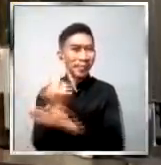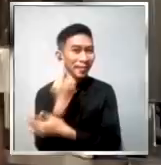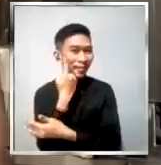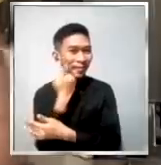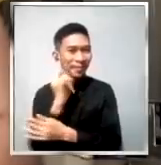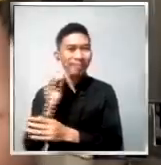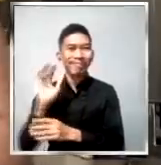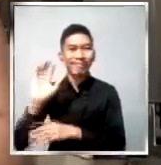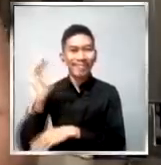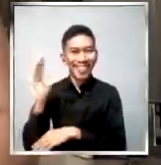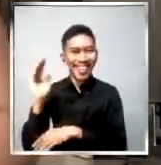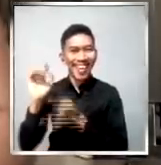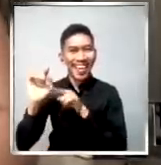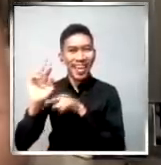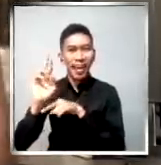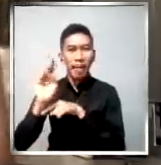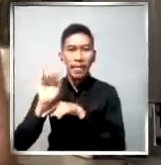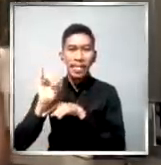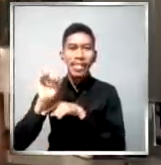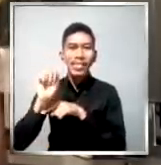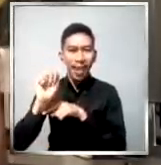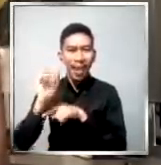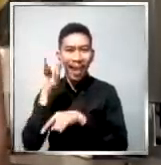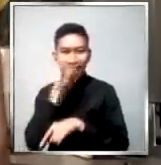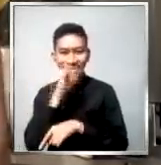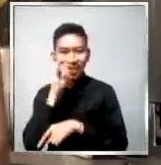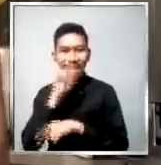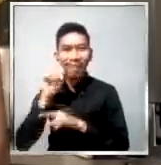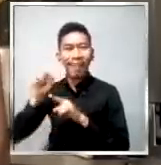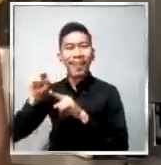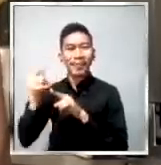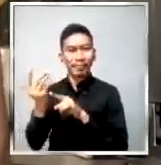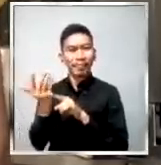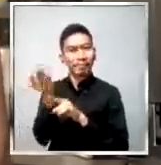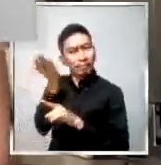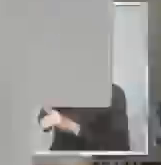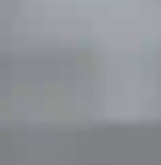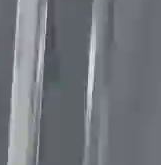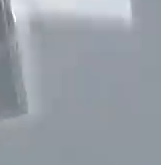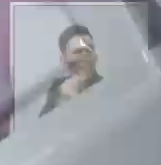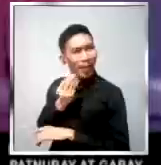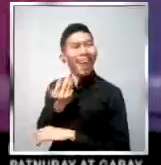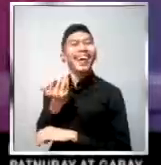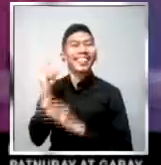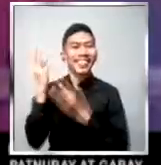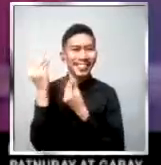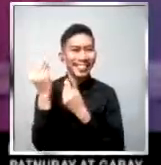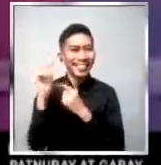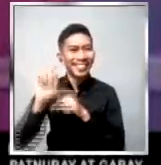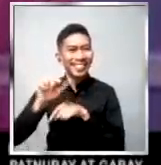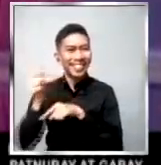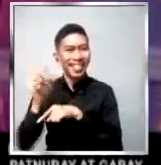Rabia Mateo ng Iloilo City. Kilalanin pa siya sa chika ni Lars Santiago.